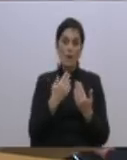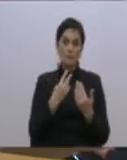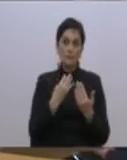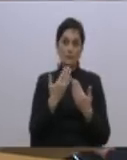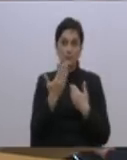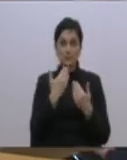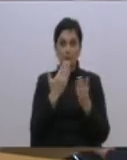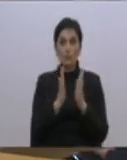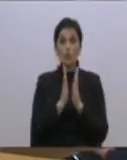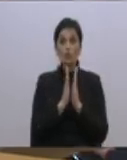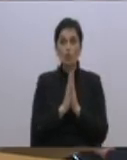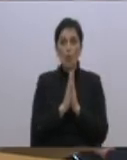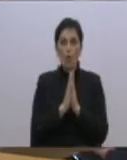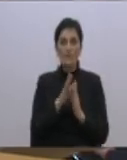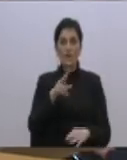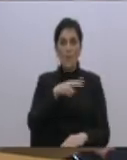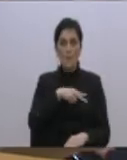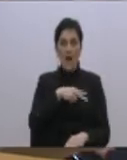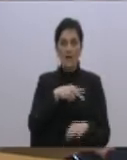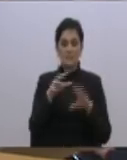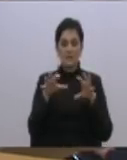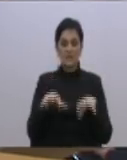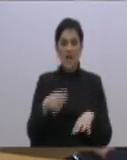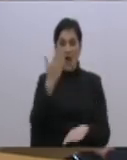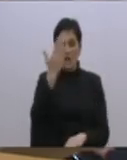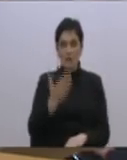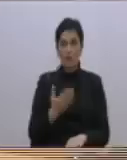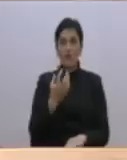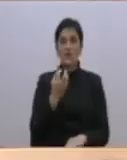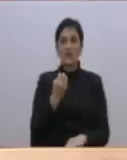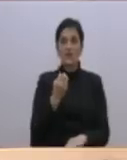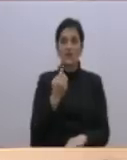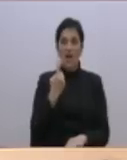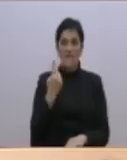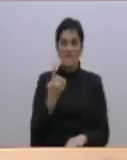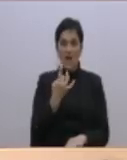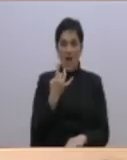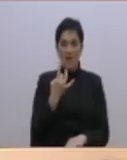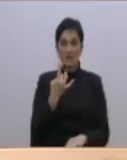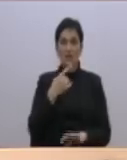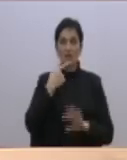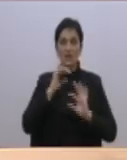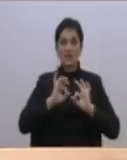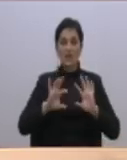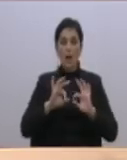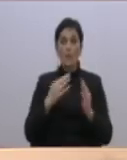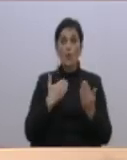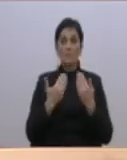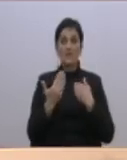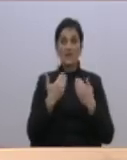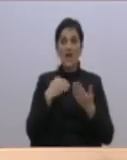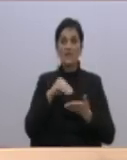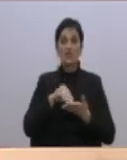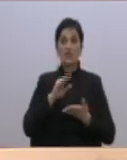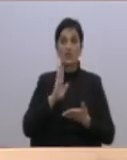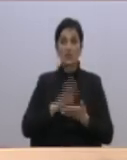Մոգմարդավտ տխովնիտ ռոգործ պարլամենտիս թամժդոմարես, ռոմ կիդև էրտխել գամուացխադոտ կենչիս վրադա ռեգիստրացիա,